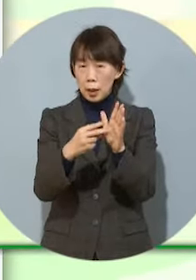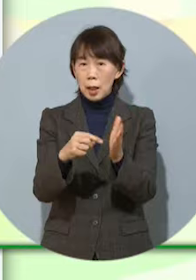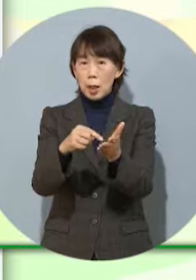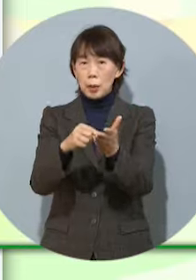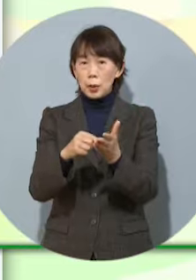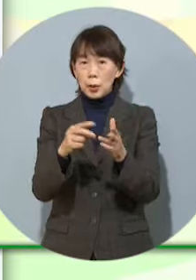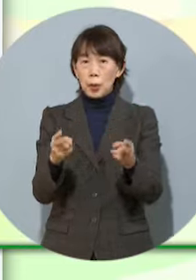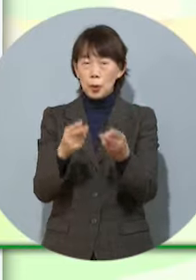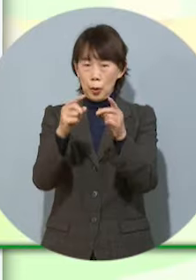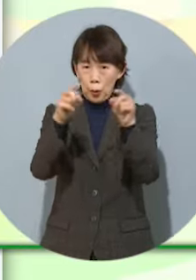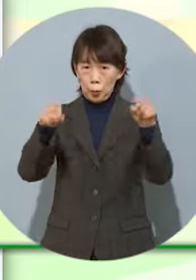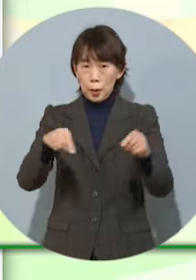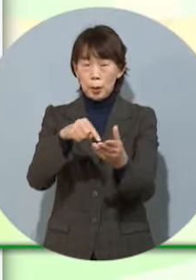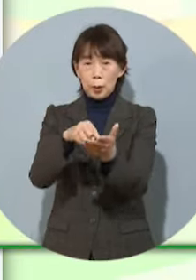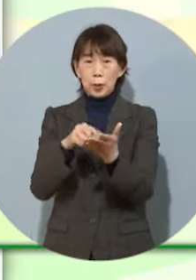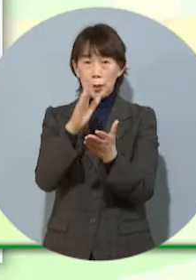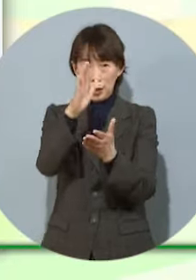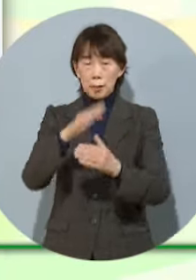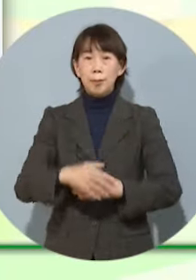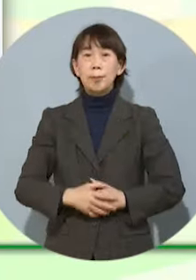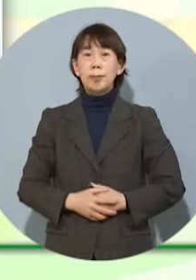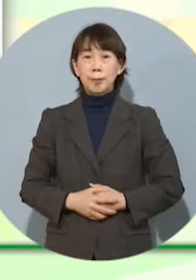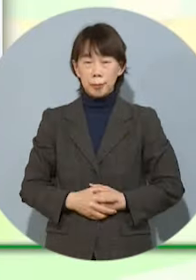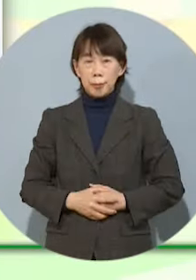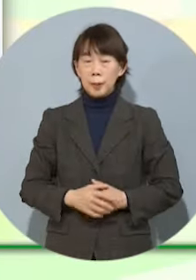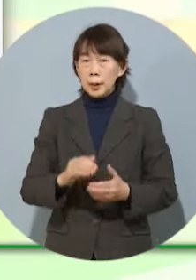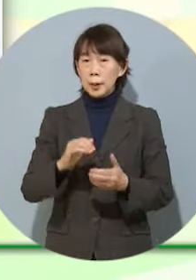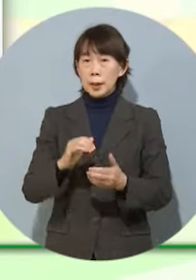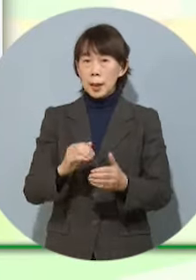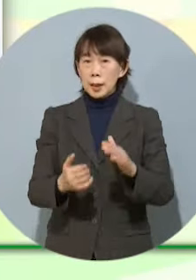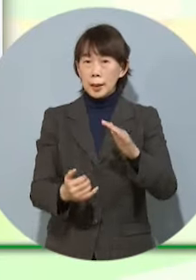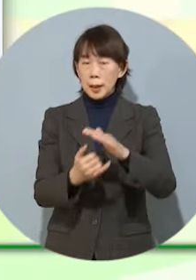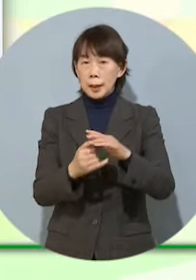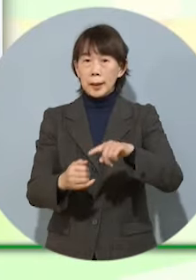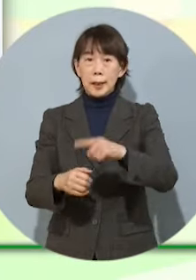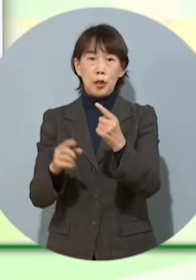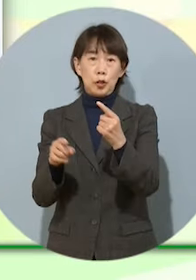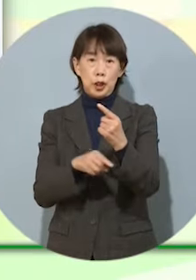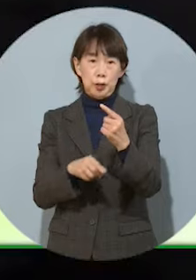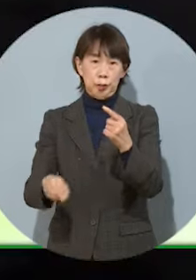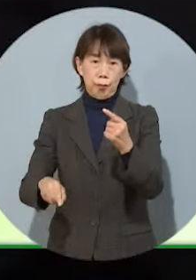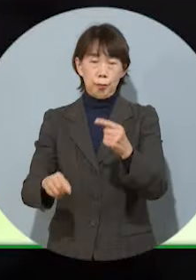込みフォームからお申し込みください。定員は100人です。